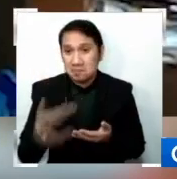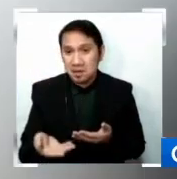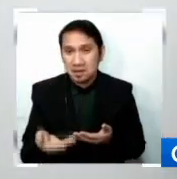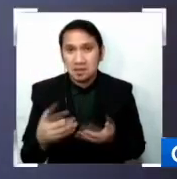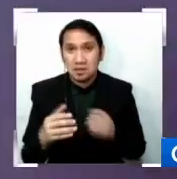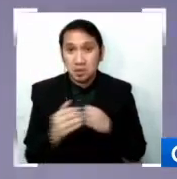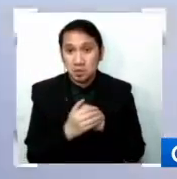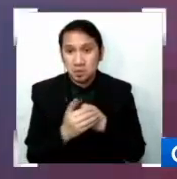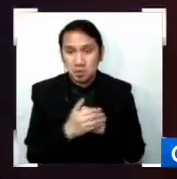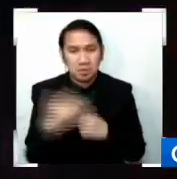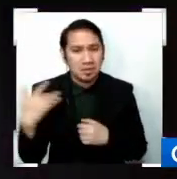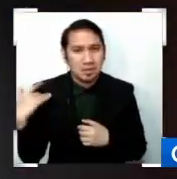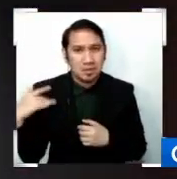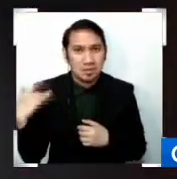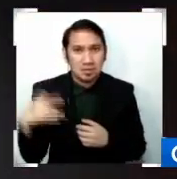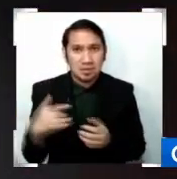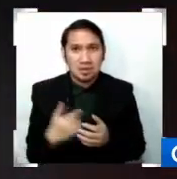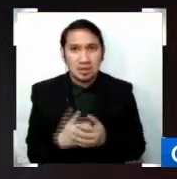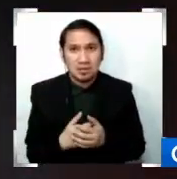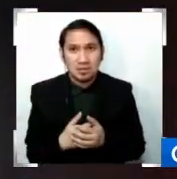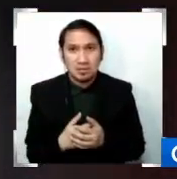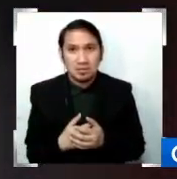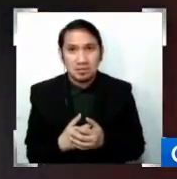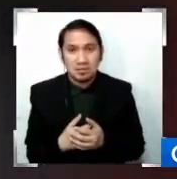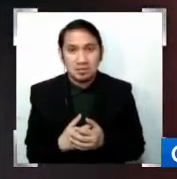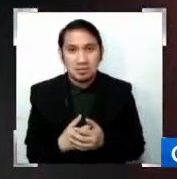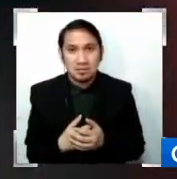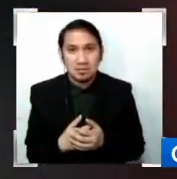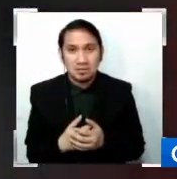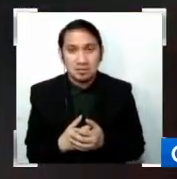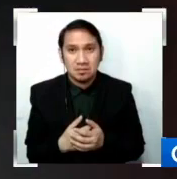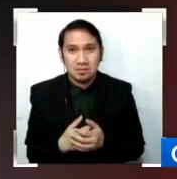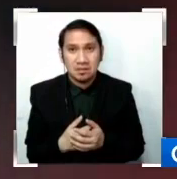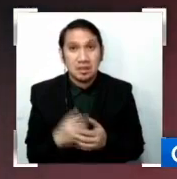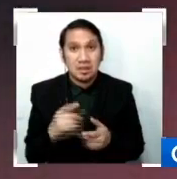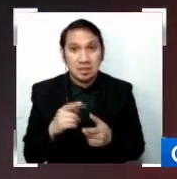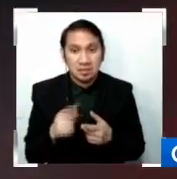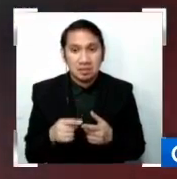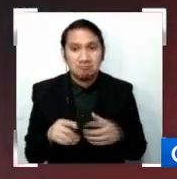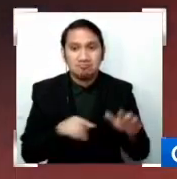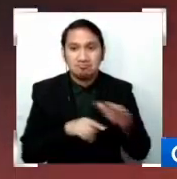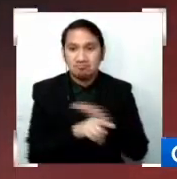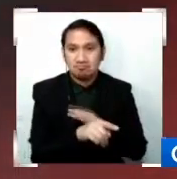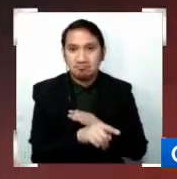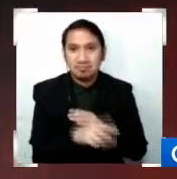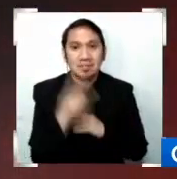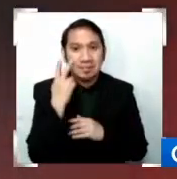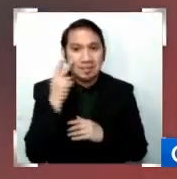estilo kaya? Hanggang sa pag-eskapo.